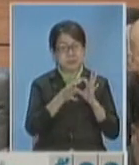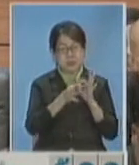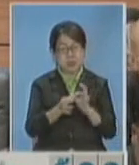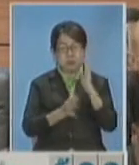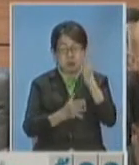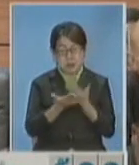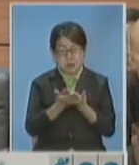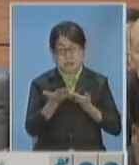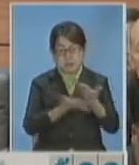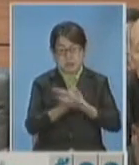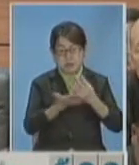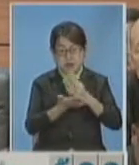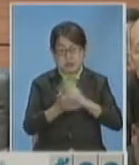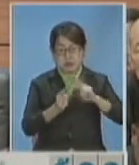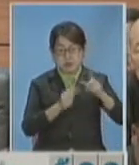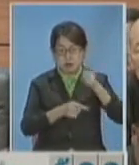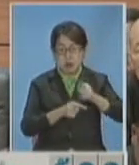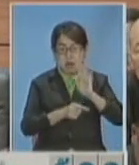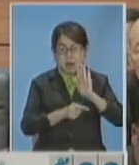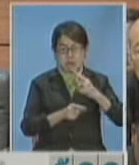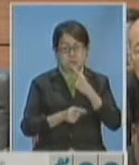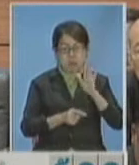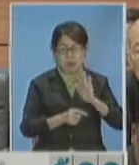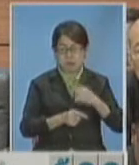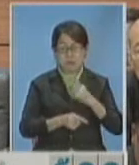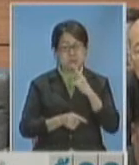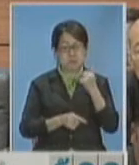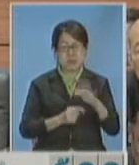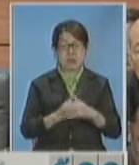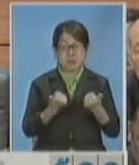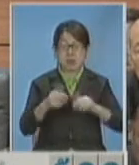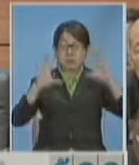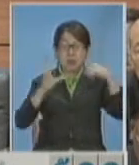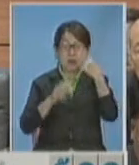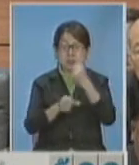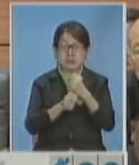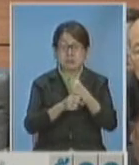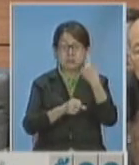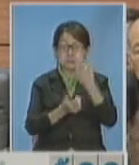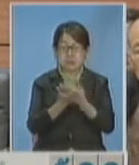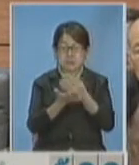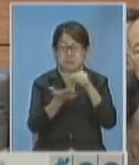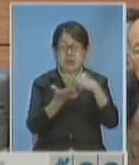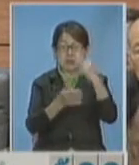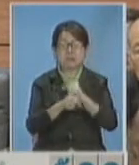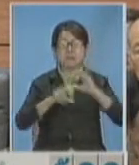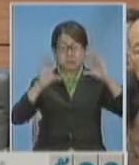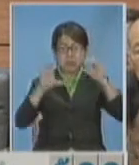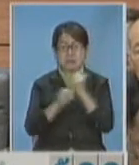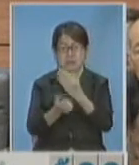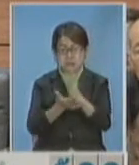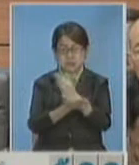จารณางบประมาณในวาระที่2ของเราเพราะงบประมาณนี้จัดโดยรัฐบาลและในกระบวนการจัดทำงบประ